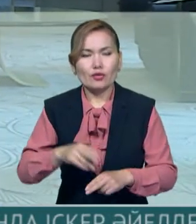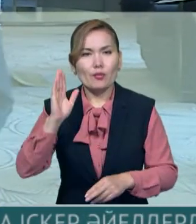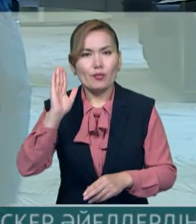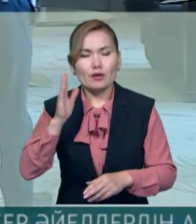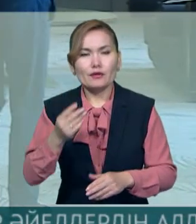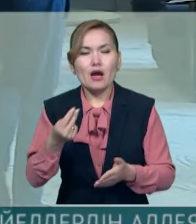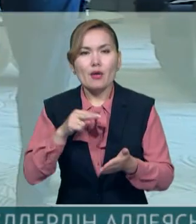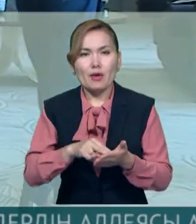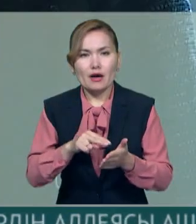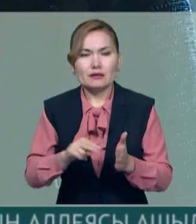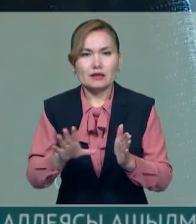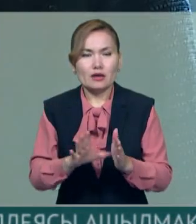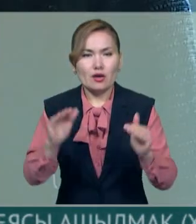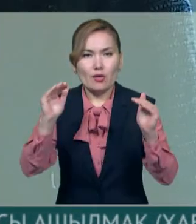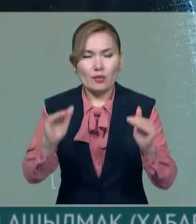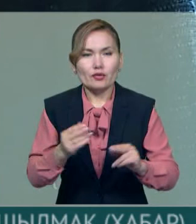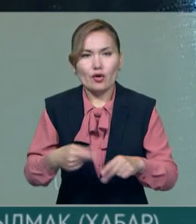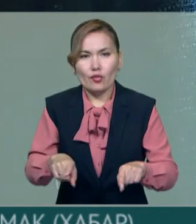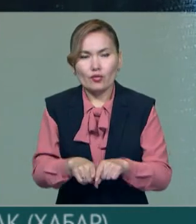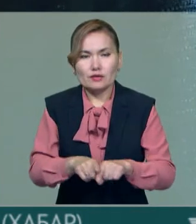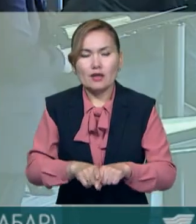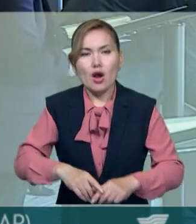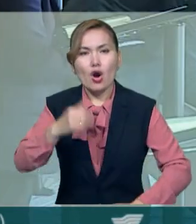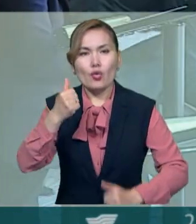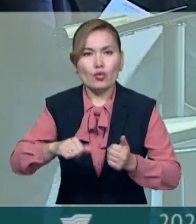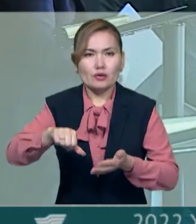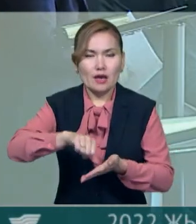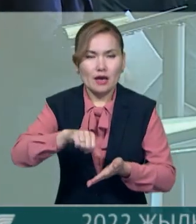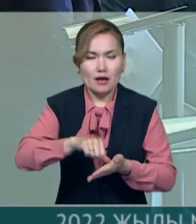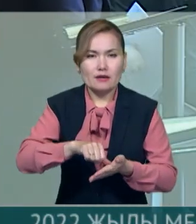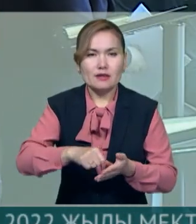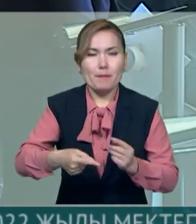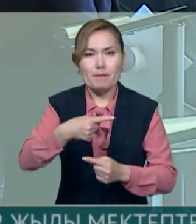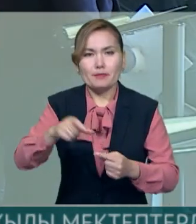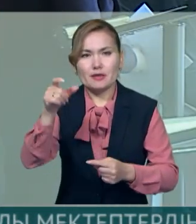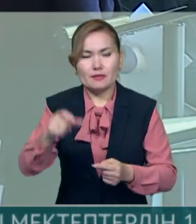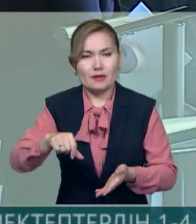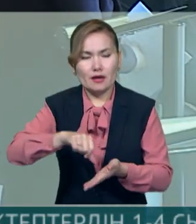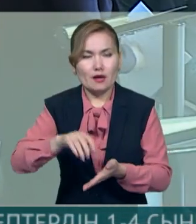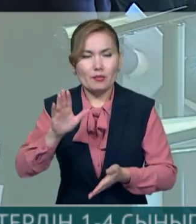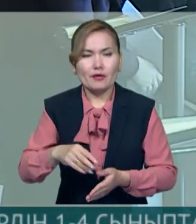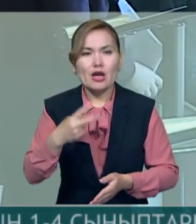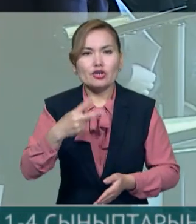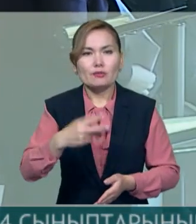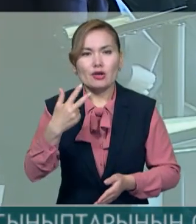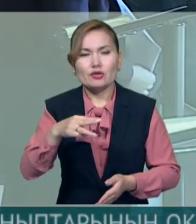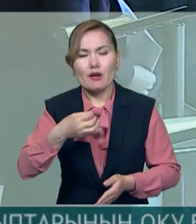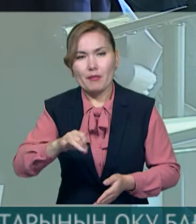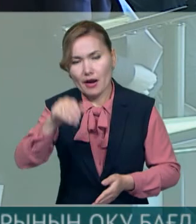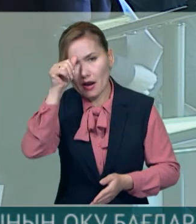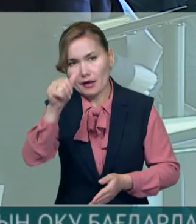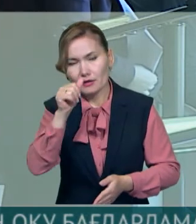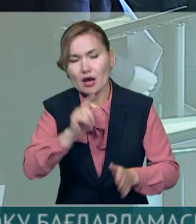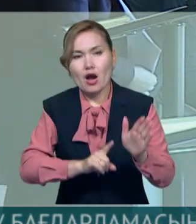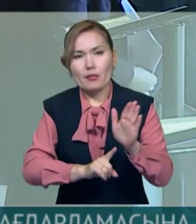тарифті түсіру үшін осы аукцион механизмі енгізіліп отыр. Қазір біз осы мамыр айында 23-24 мамырда аукцион бір